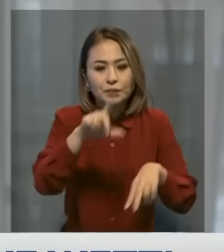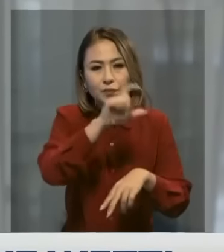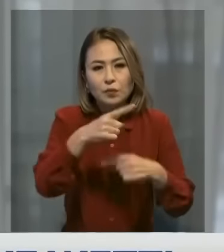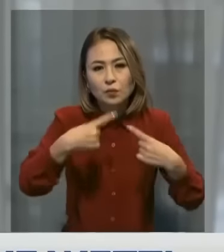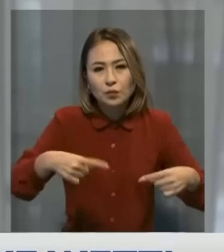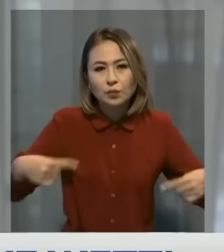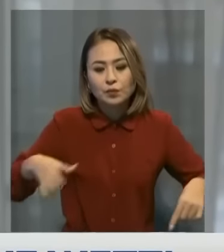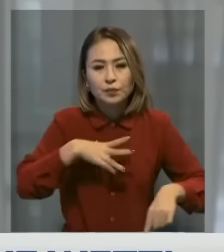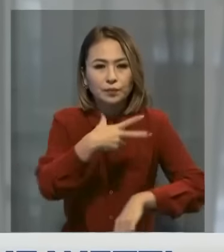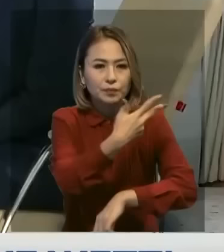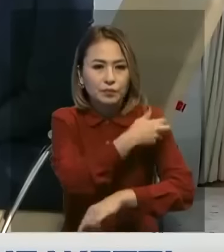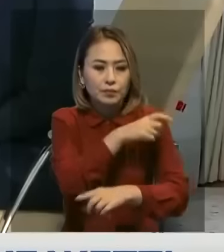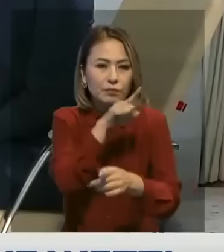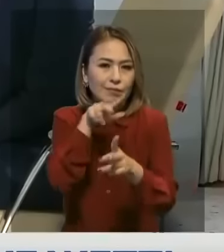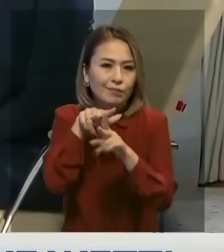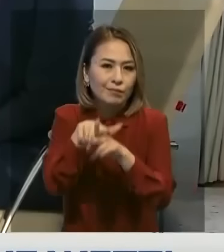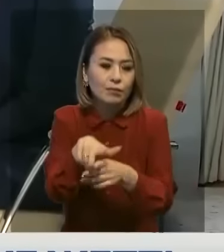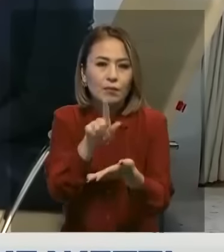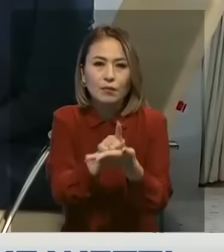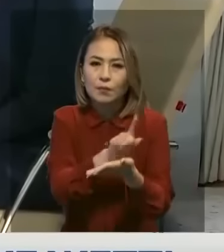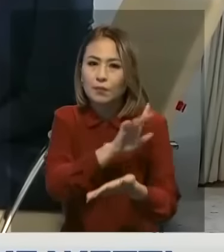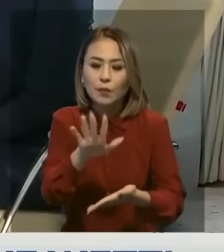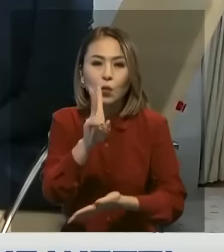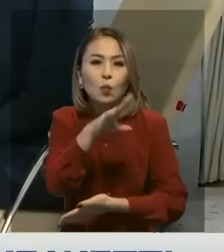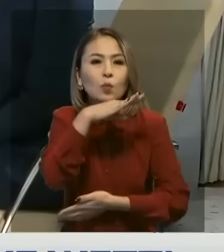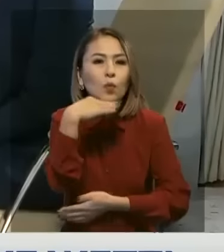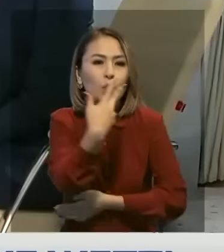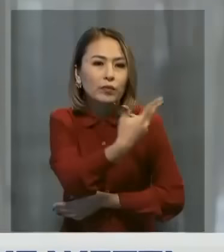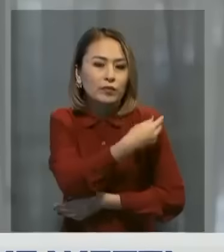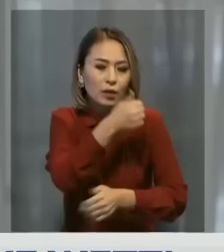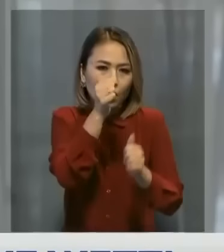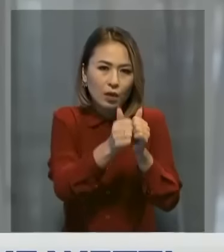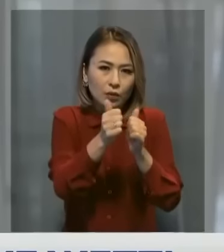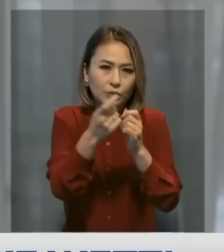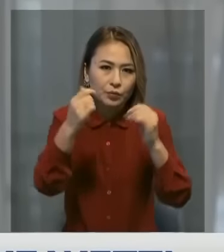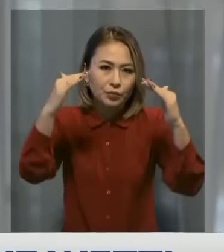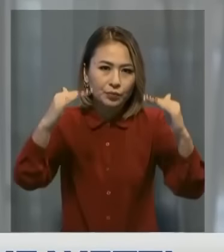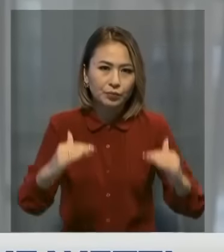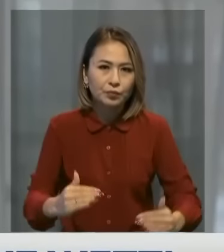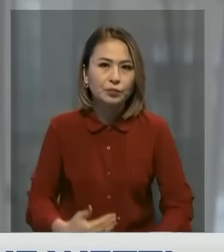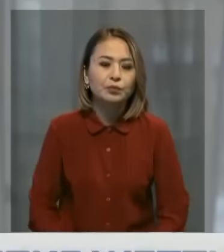азаматтарға екпені міндеттеу жоқ, бірақ вакцина салдырғысы келмейтіндер қатары күн санап төмендеп келеді.